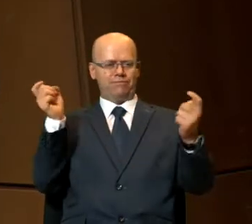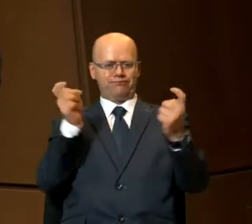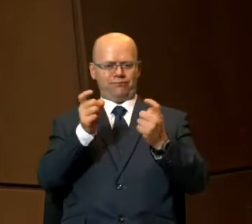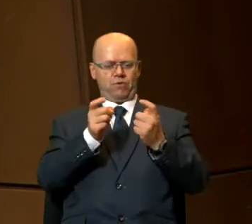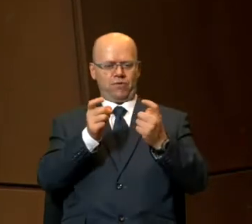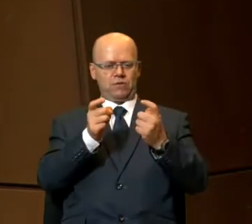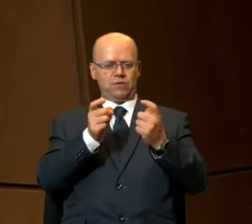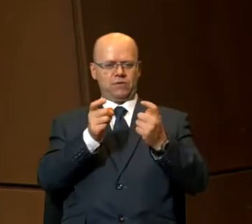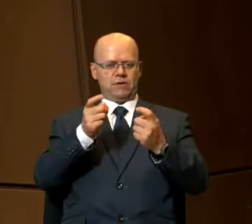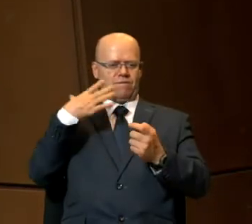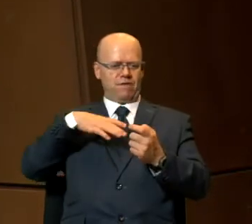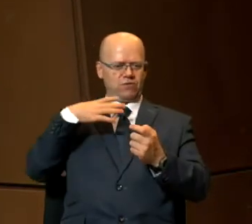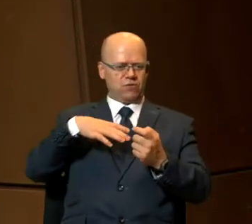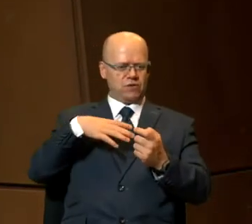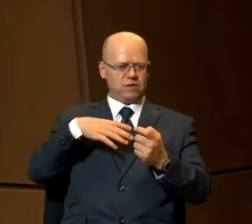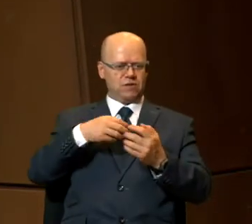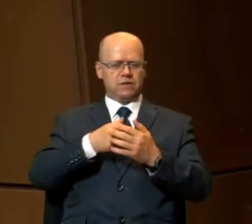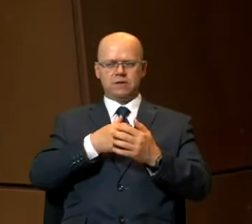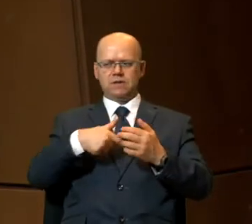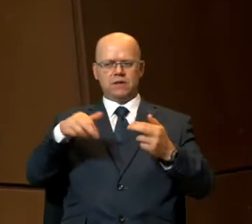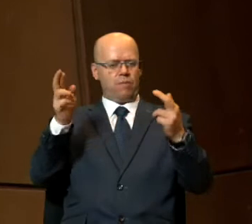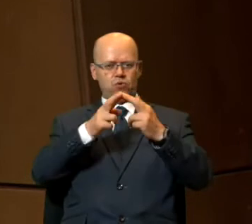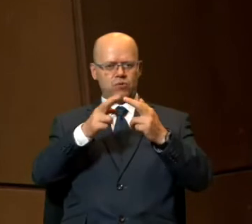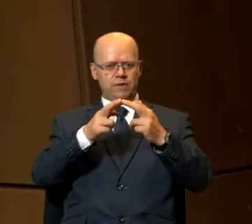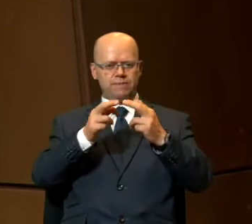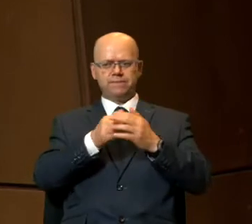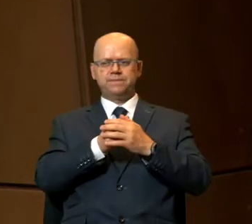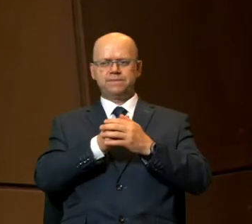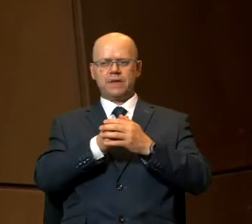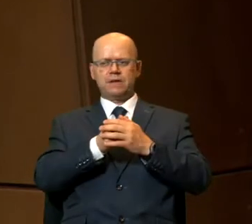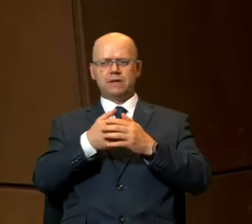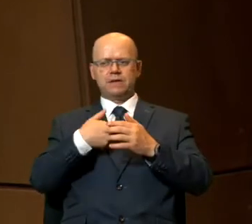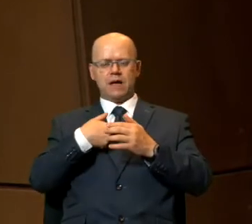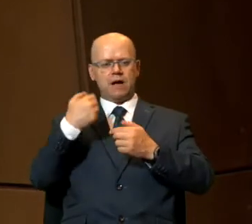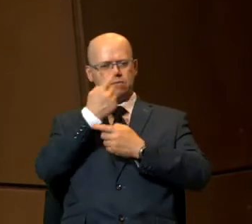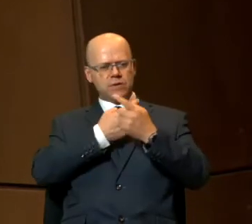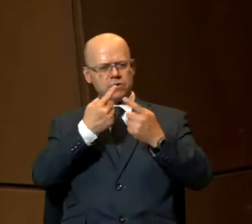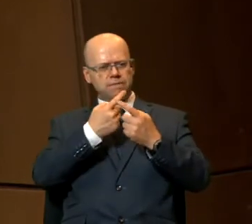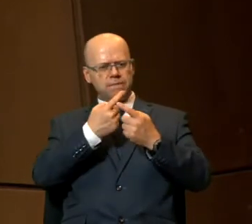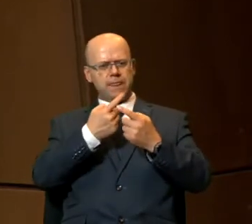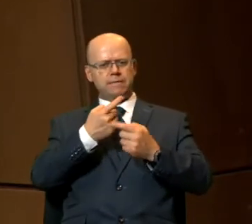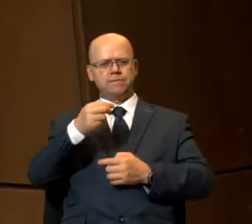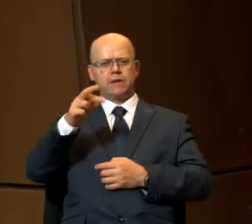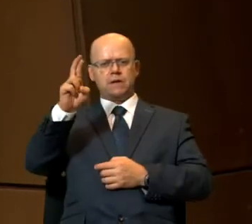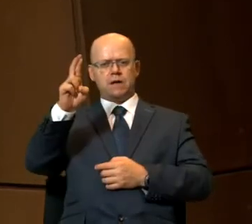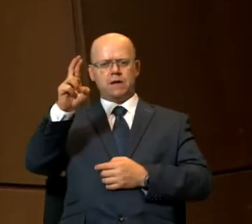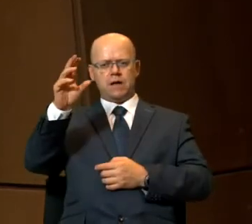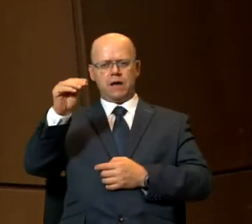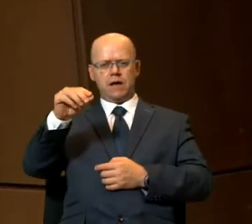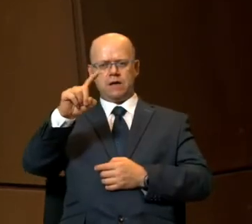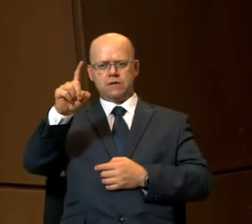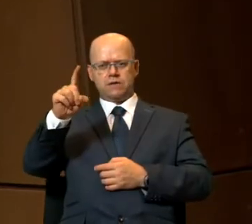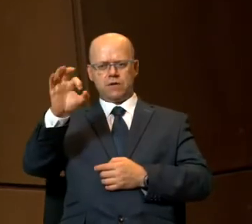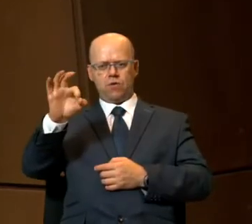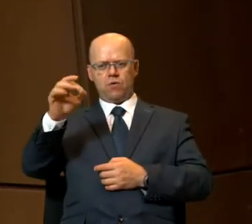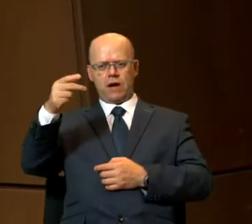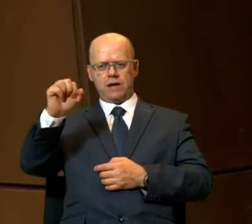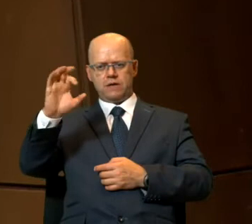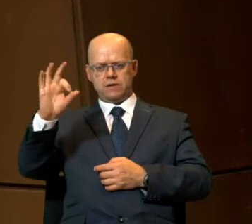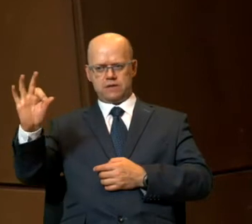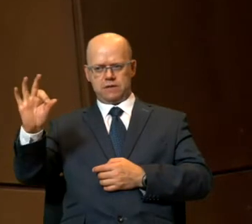lub wartości, ponieważ nazywam to pewną koncepcją rezonansu politycznego. To nie chodzi o to, że nie